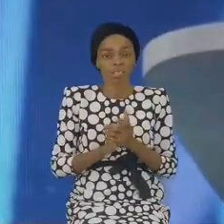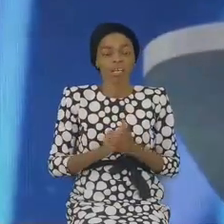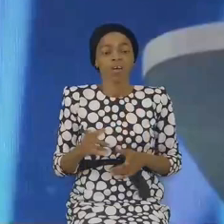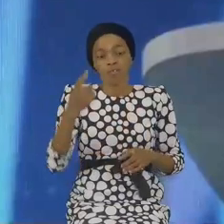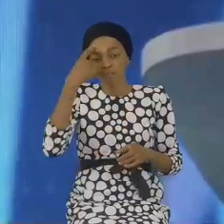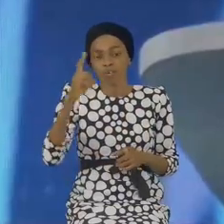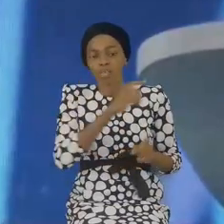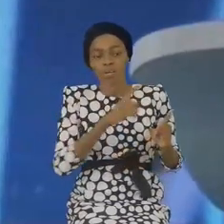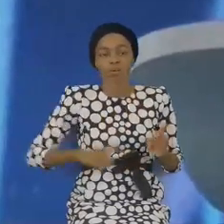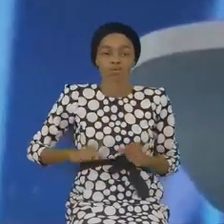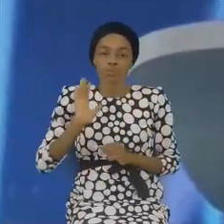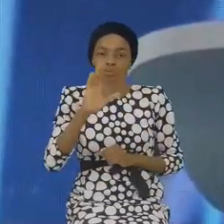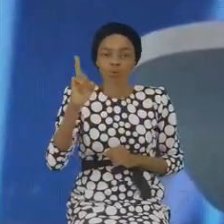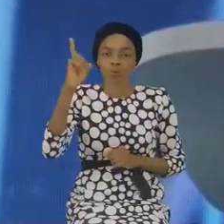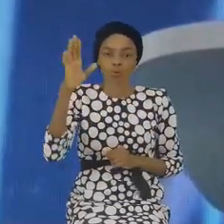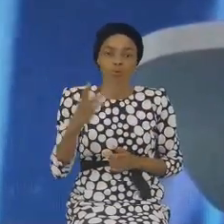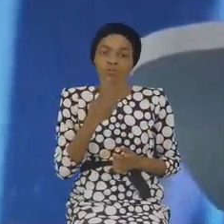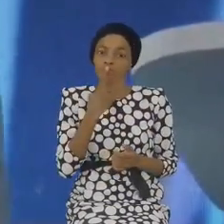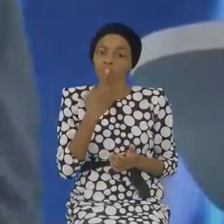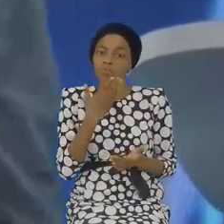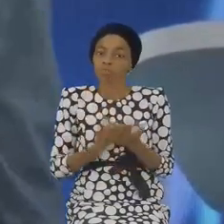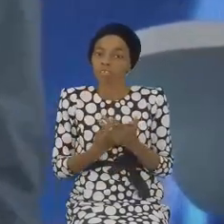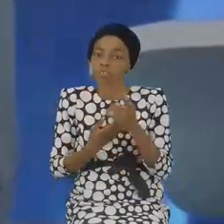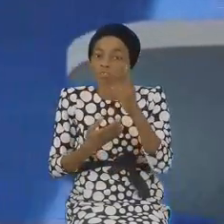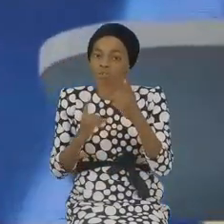Car c'est l'Éternel votre Dieu qui vous met à l'épreuve